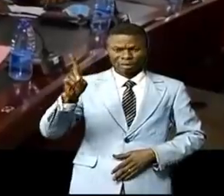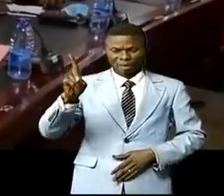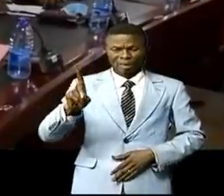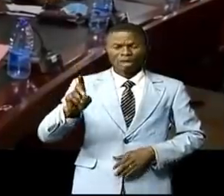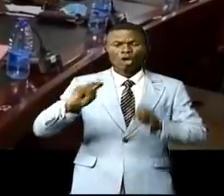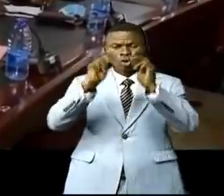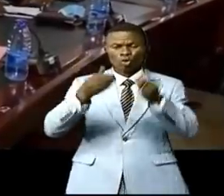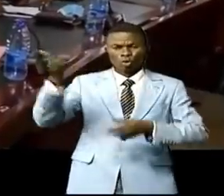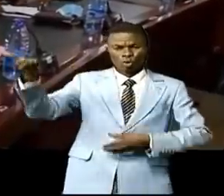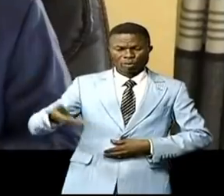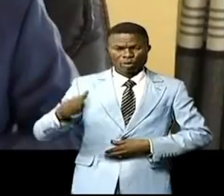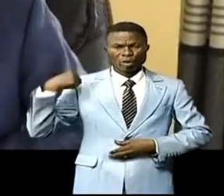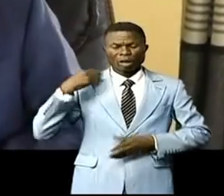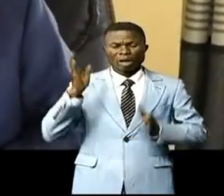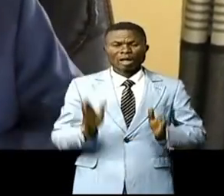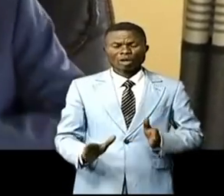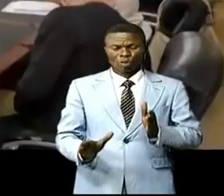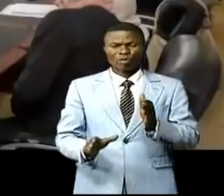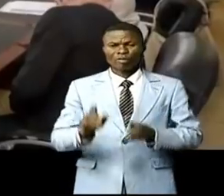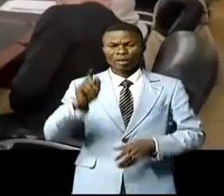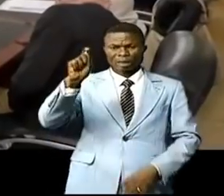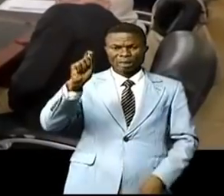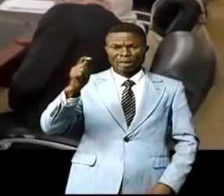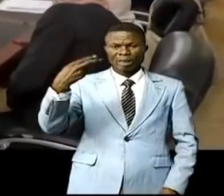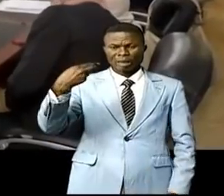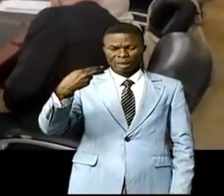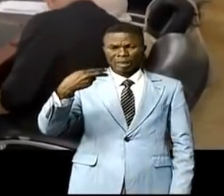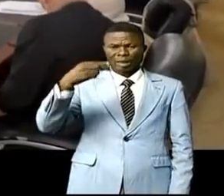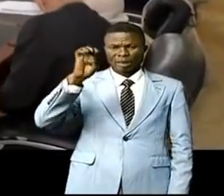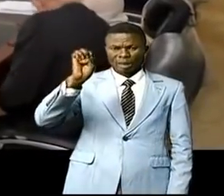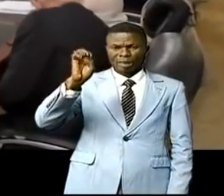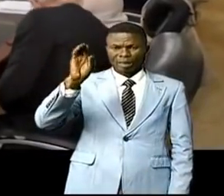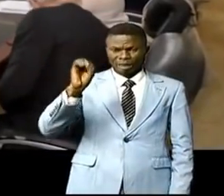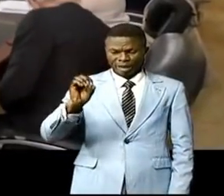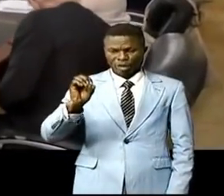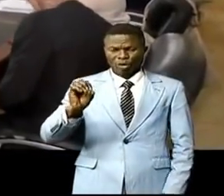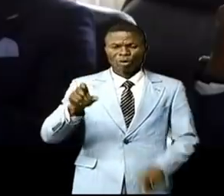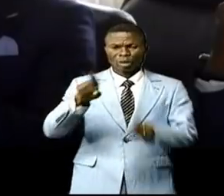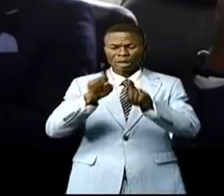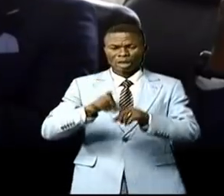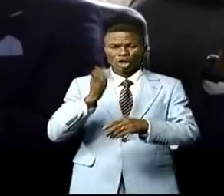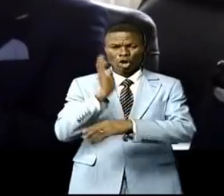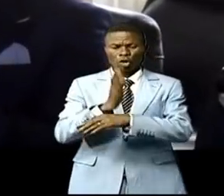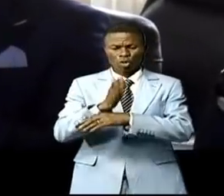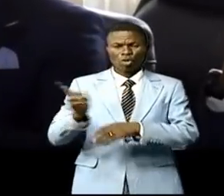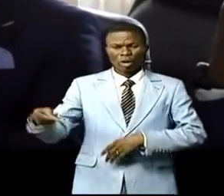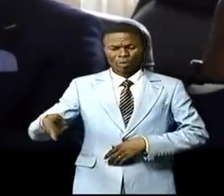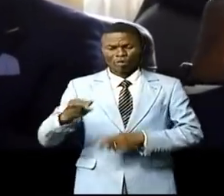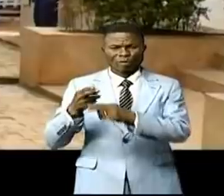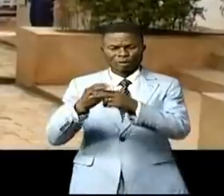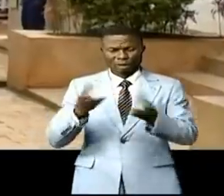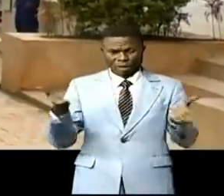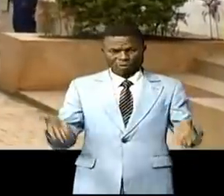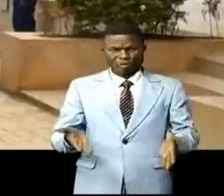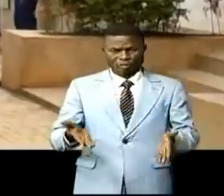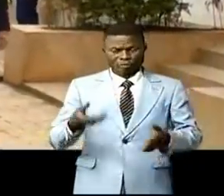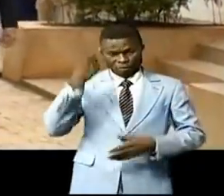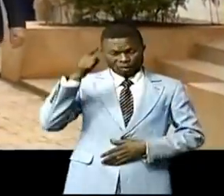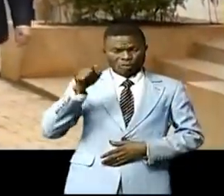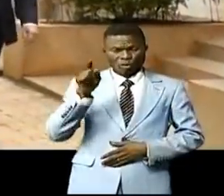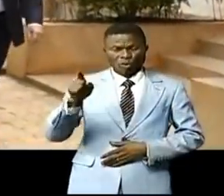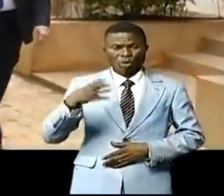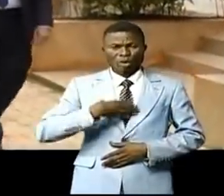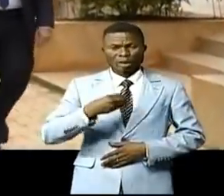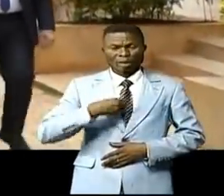à Nyamoma par le gouverneur Teungwa Bidjekasi, entouré de membres du gouvernement et du conseil provincial de sécurité. Pour M. Rémi Rio,